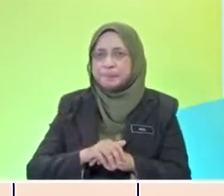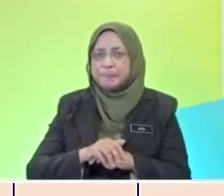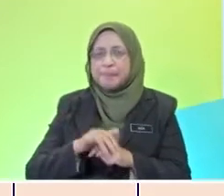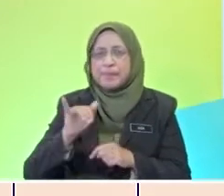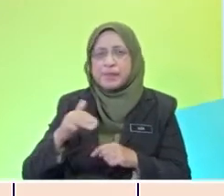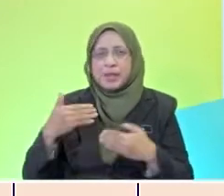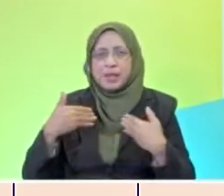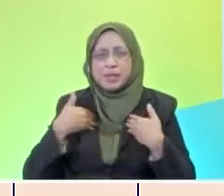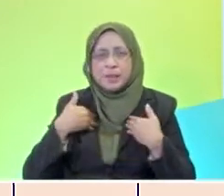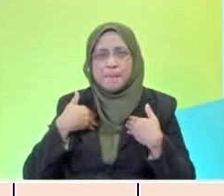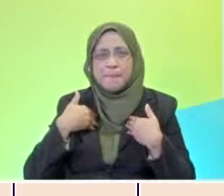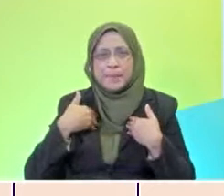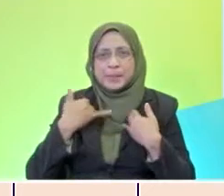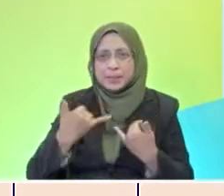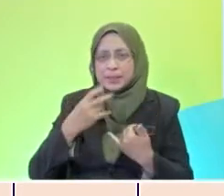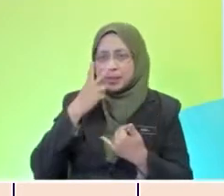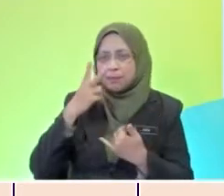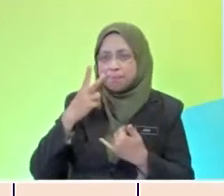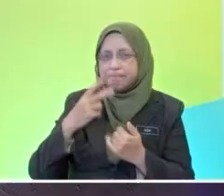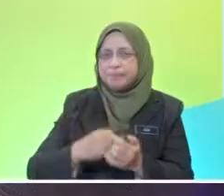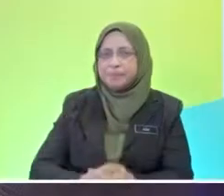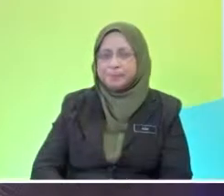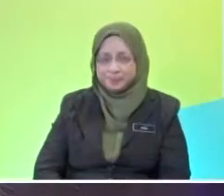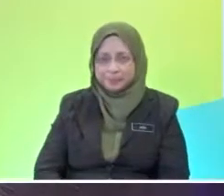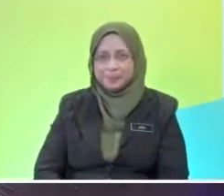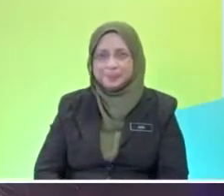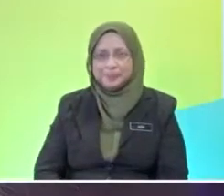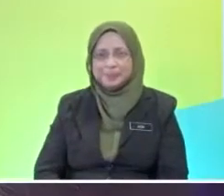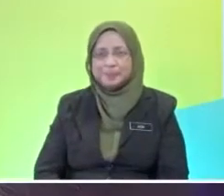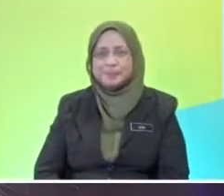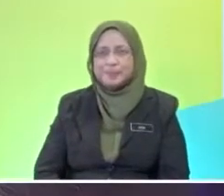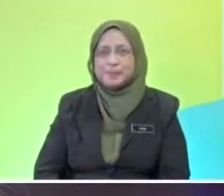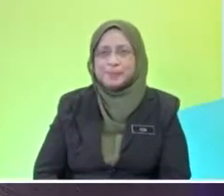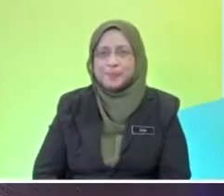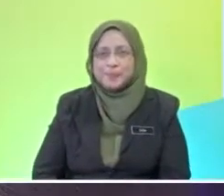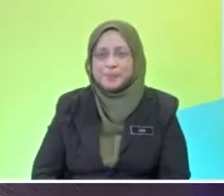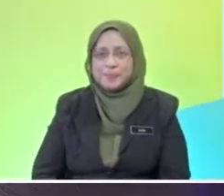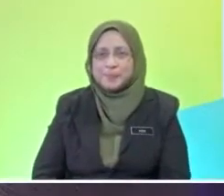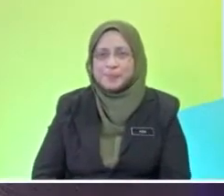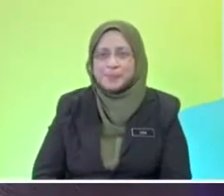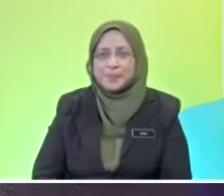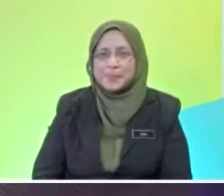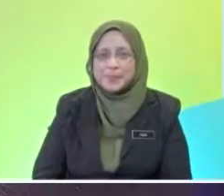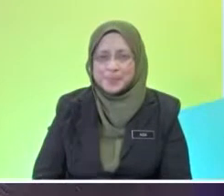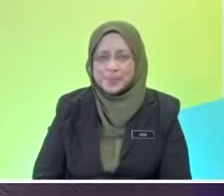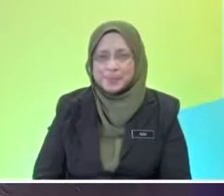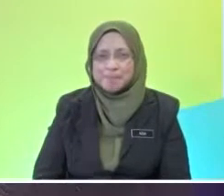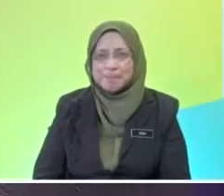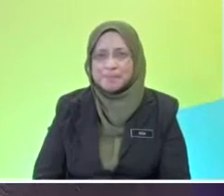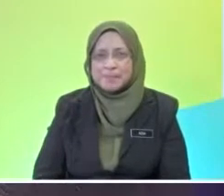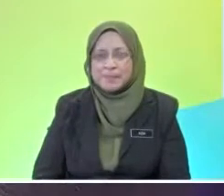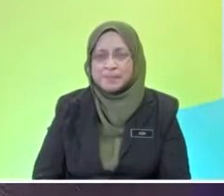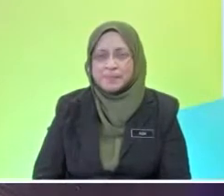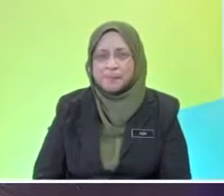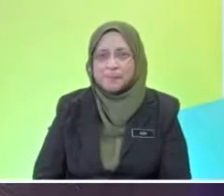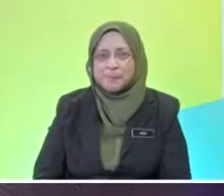ada pada yang tertera pada skrin sekarang ini? Okay, siapa? Kita beri peluang kepada semua, siapa yang tahu jawapan dia ataupun dah dapat jawapannya angkat